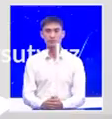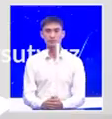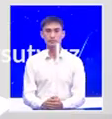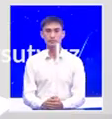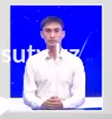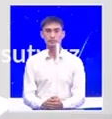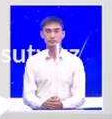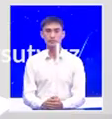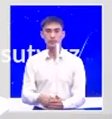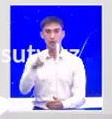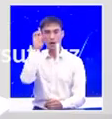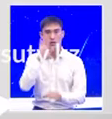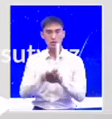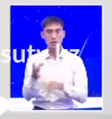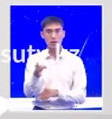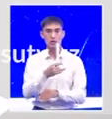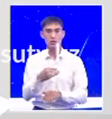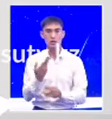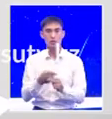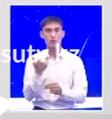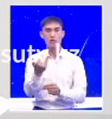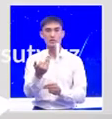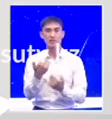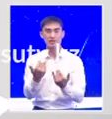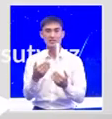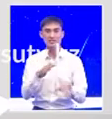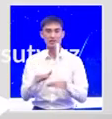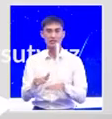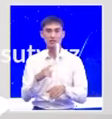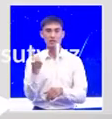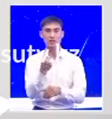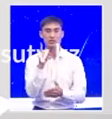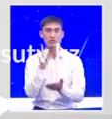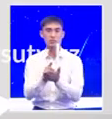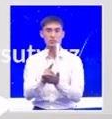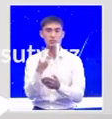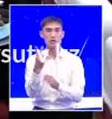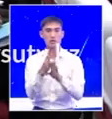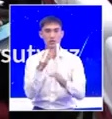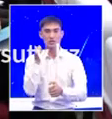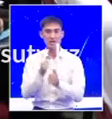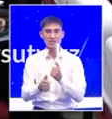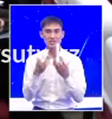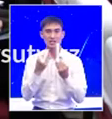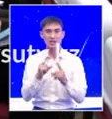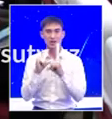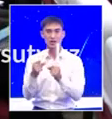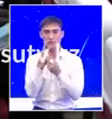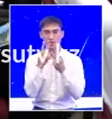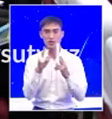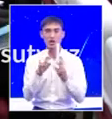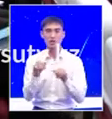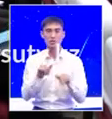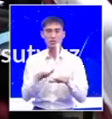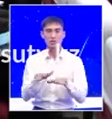района, это у вас, для вас делается это. Вы должны в первую очередь каждый день ходить туда, смотреть, как идут